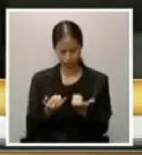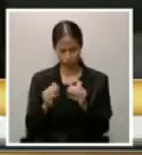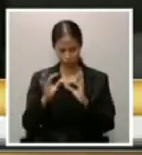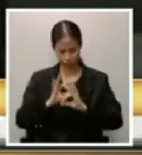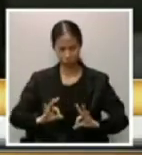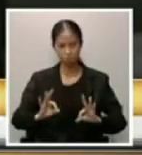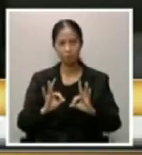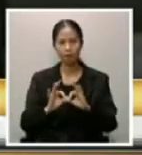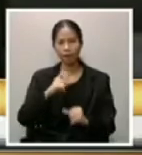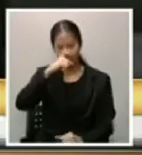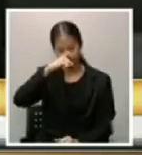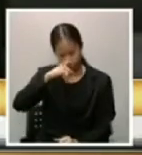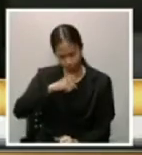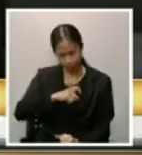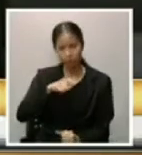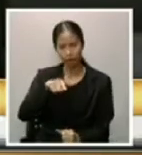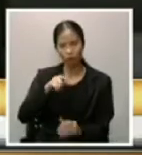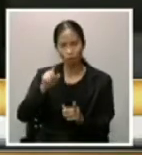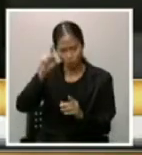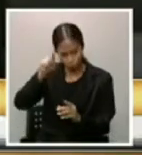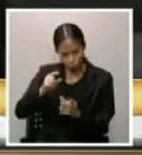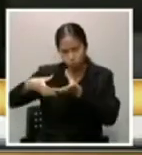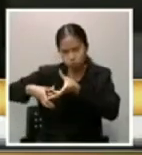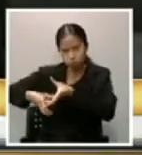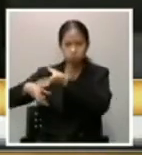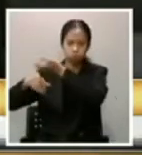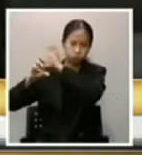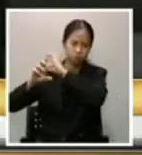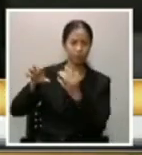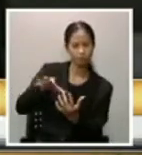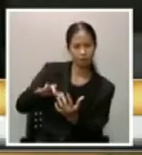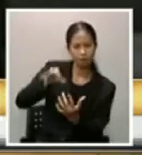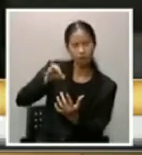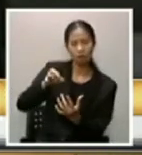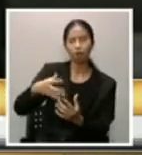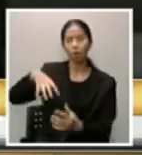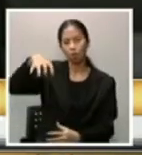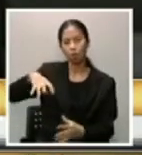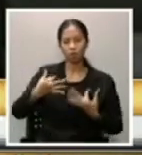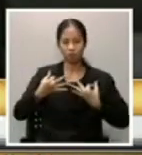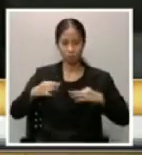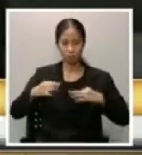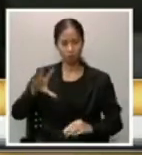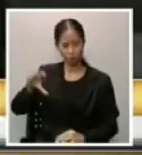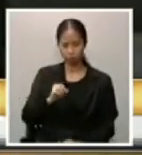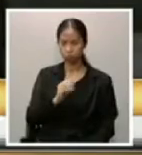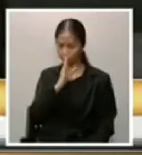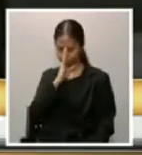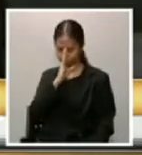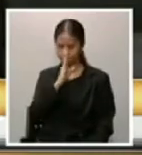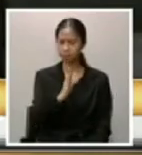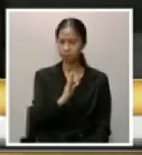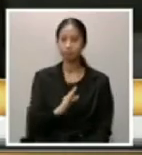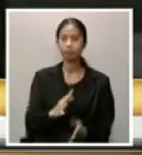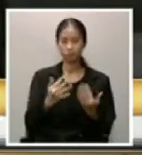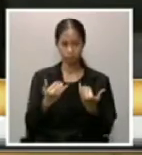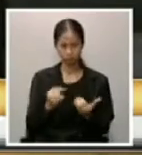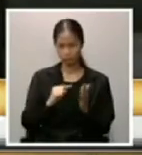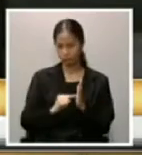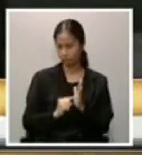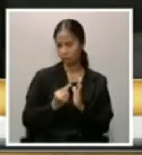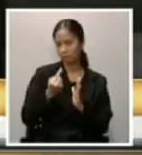ำการทบทวนกระบวนการสรรหาที่มาขององค์กรอิสระที่เป็นกลางใหม่และพวกเราสามารถเริ่มได้เลยครับที่ร่าง